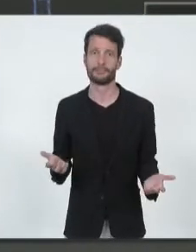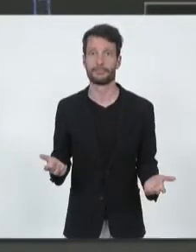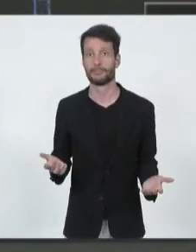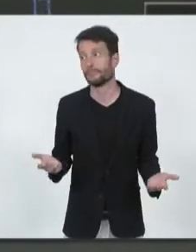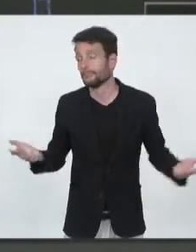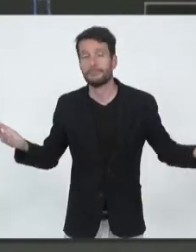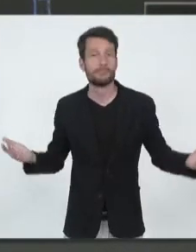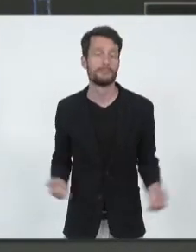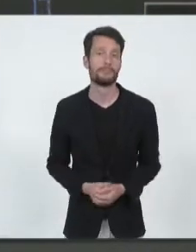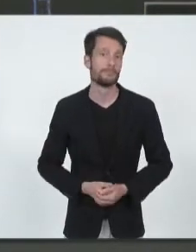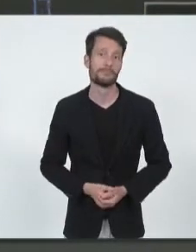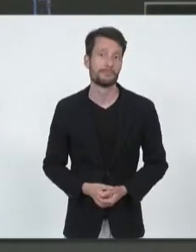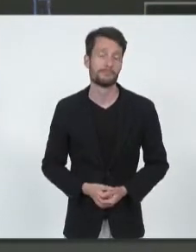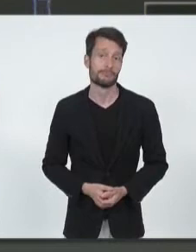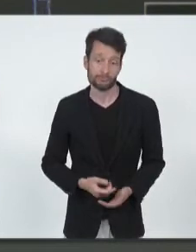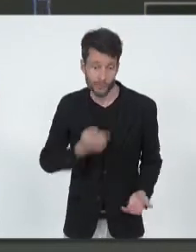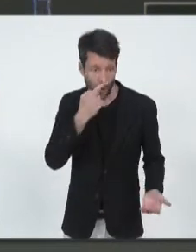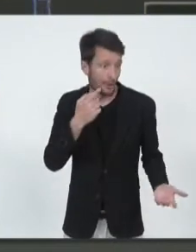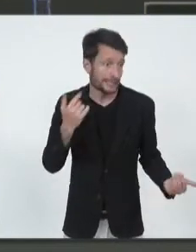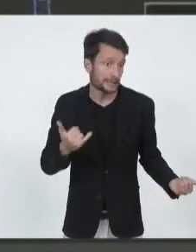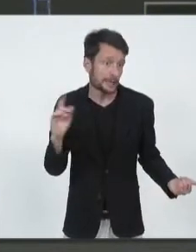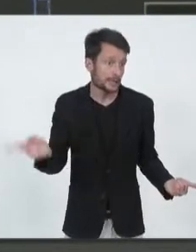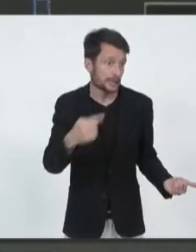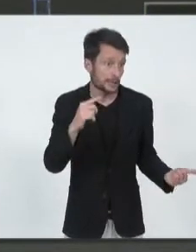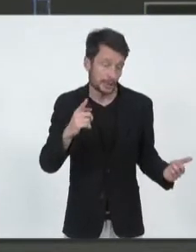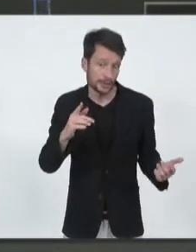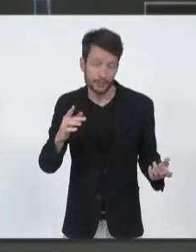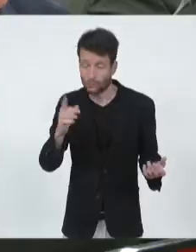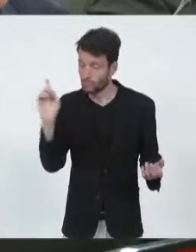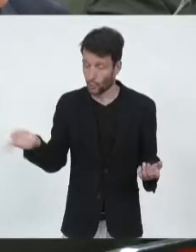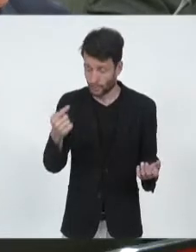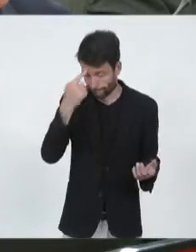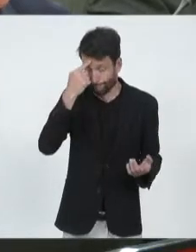quoi, je pense, nous sommes tous ici ce soir sensibles.